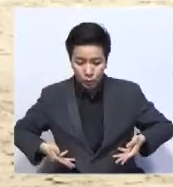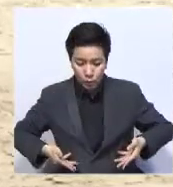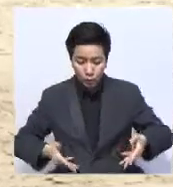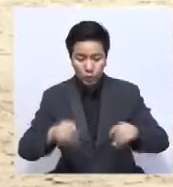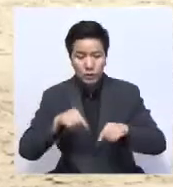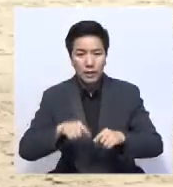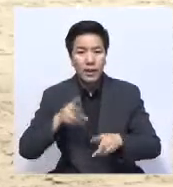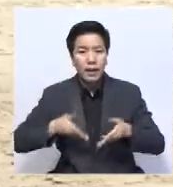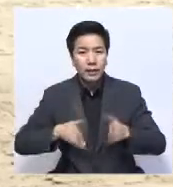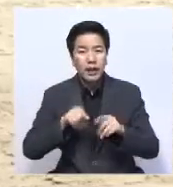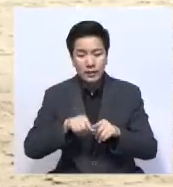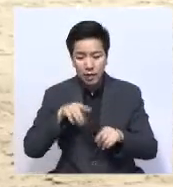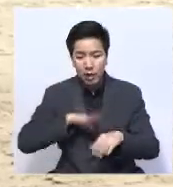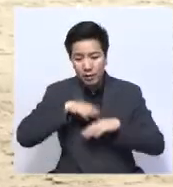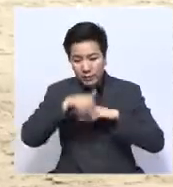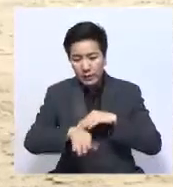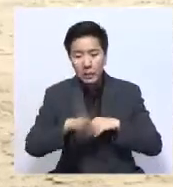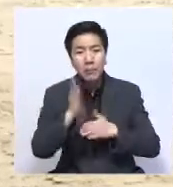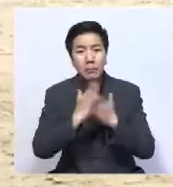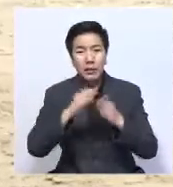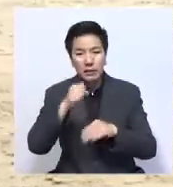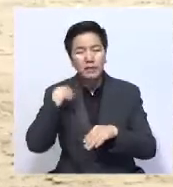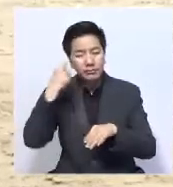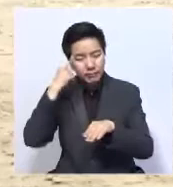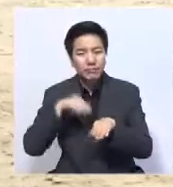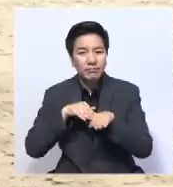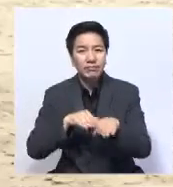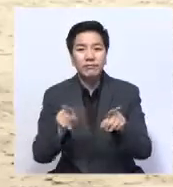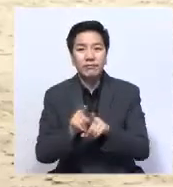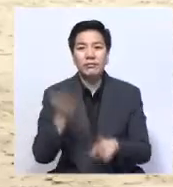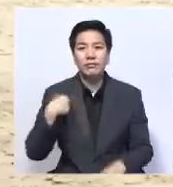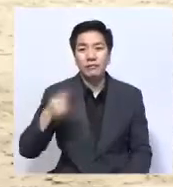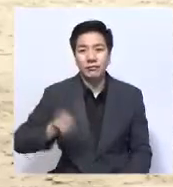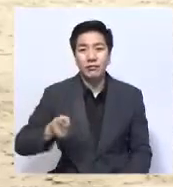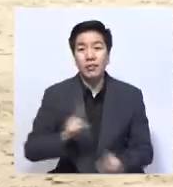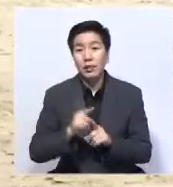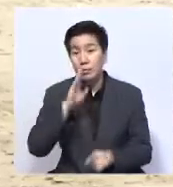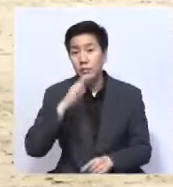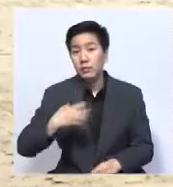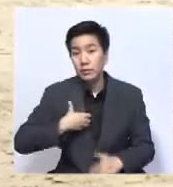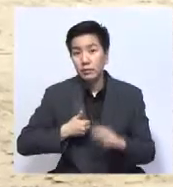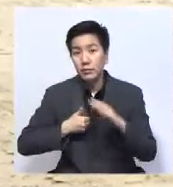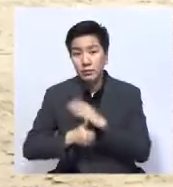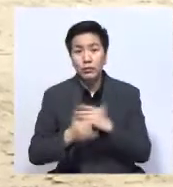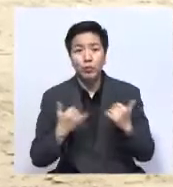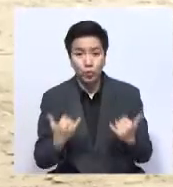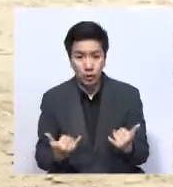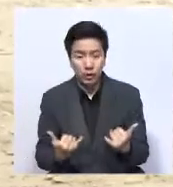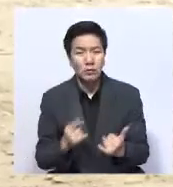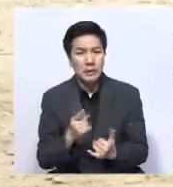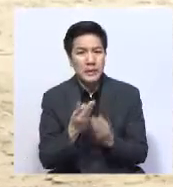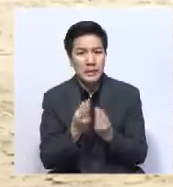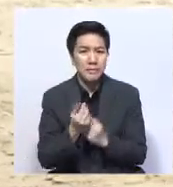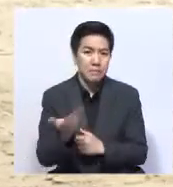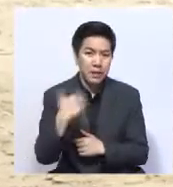ที่เป็นเส้นทางลงเส้นบางแสนคาดว่าในช่วงบ่ายนี้ก็จะติดขัดเช่นเดียวกันถ้าคุณผู้ชมที่อยากจะมาเที่ยวงานวันไหลบางแสนวันนี้ก็ต้องรี